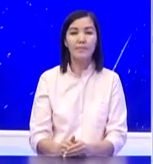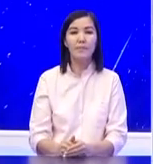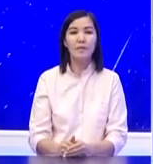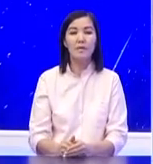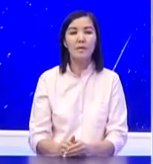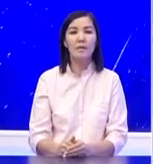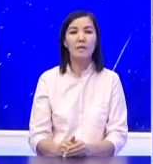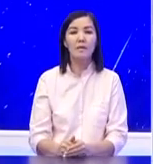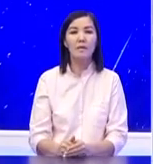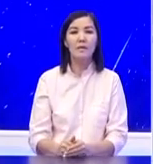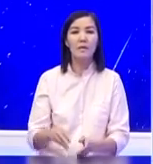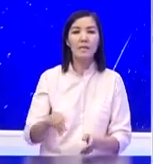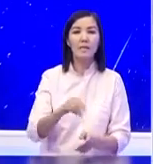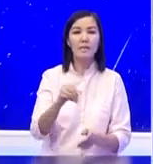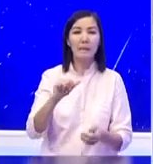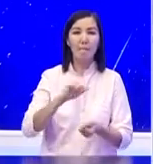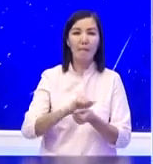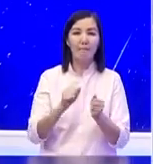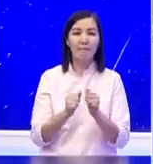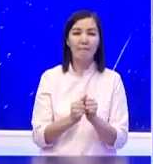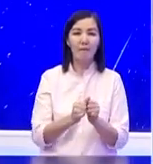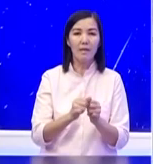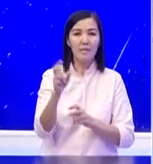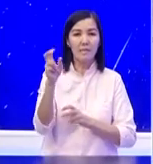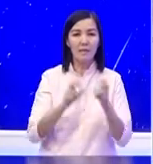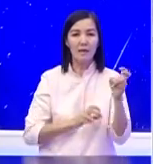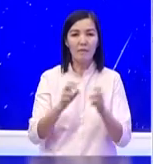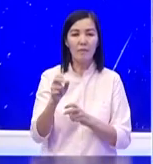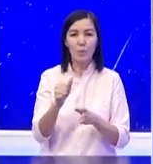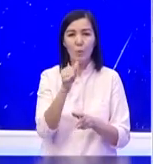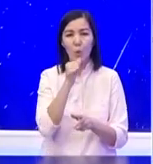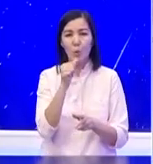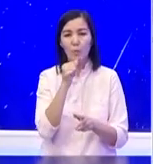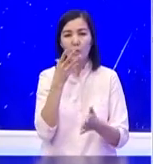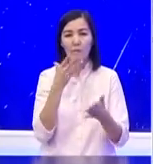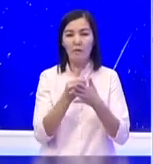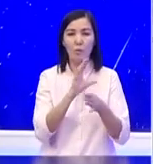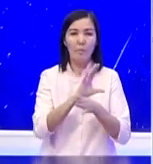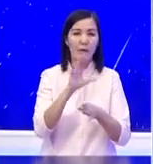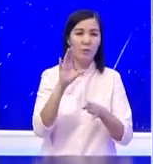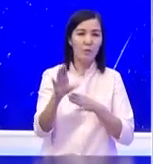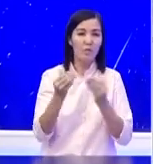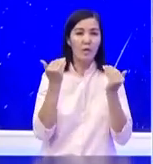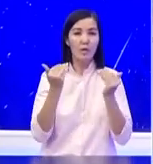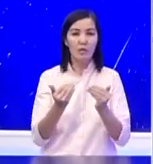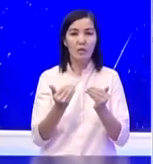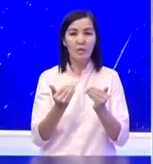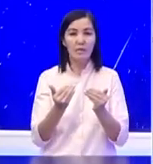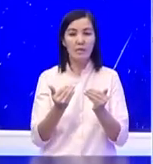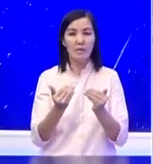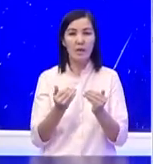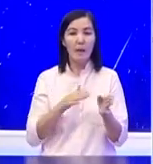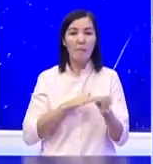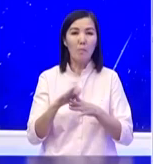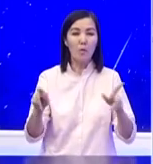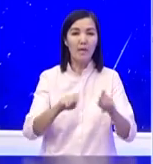К другим темам. Цементный завод «Алацем» начал выпускать пробную партию своей продукции. Сейчас предприятие достраивается, и его